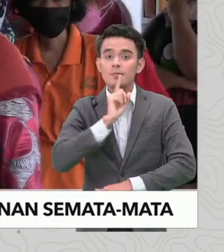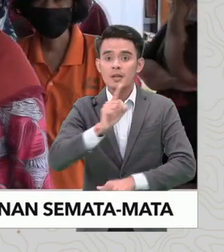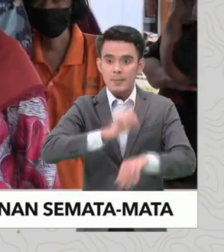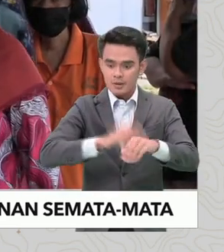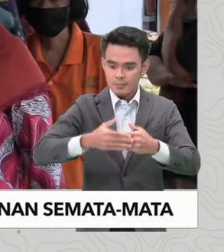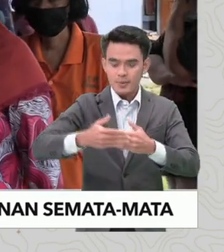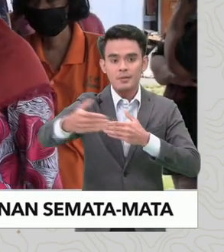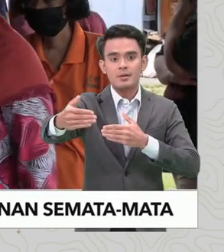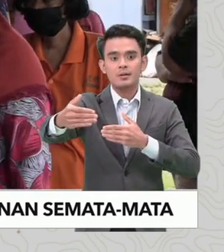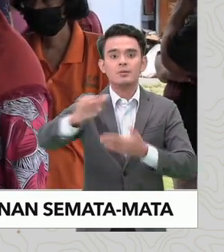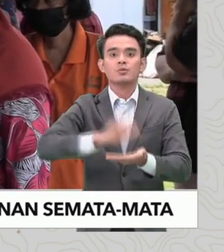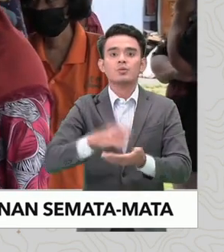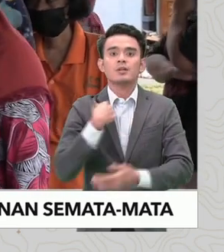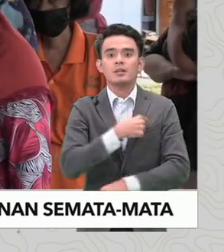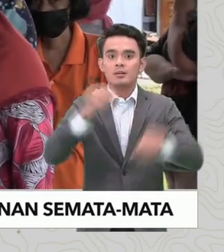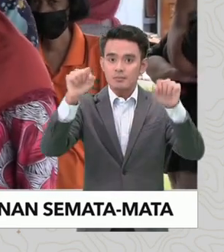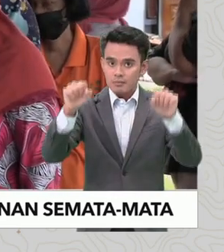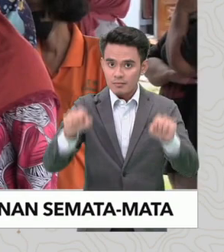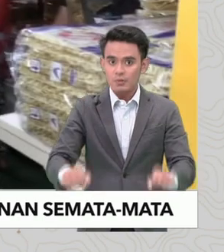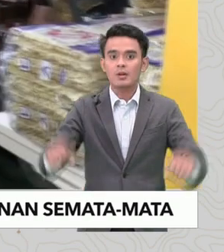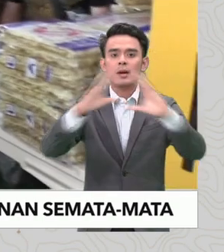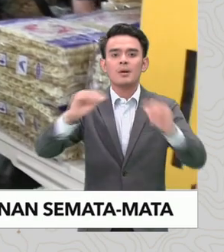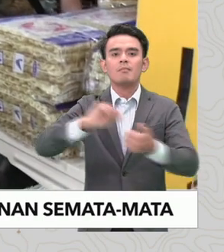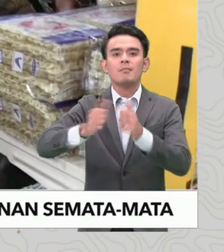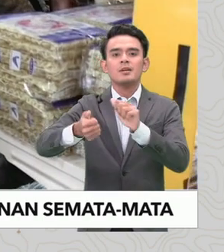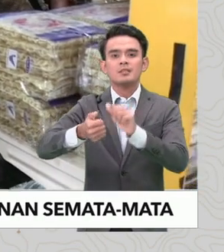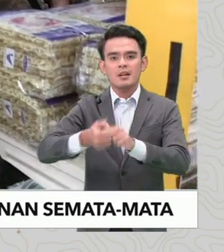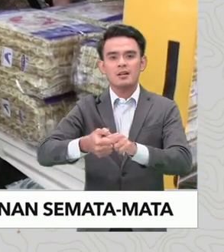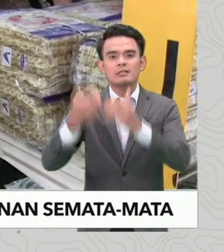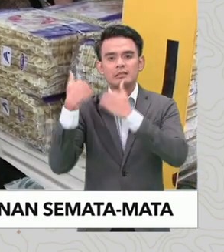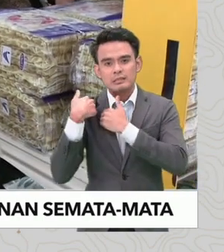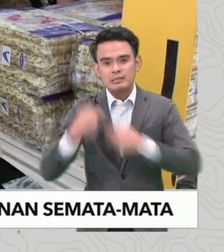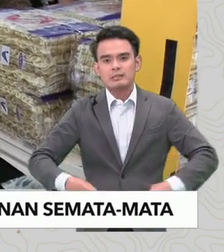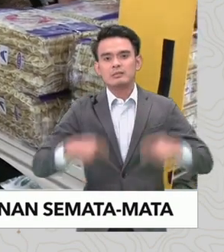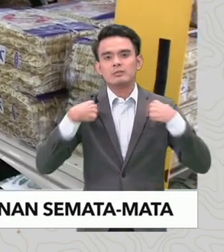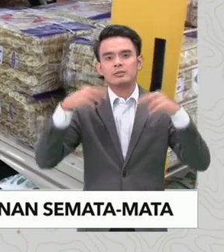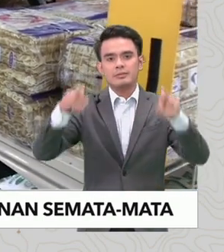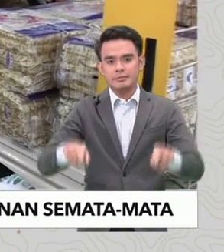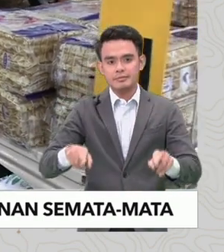panjang kita dapat mengenangani kos sara hidup ini secara mampan.